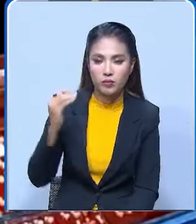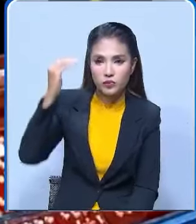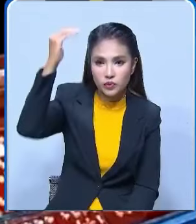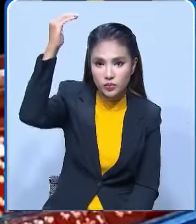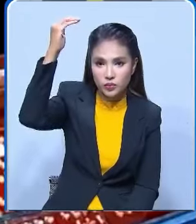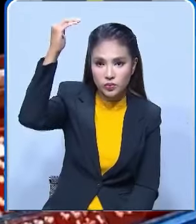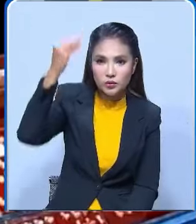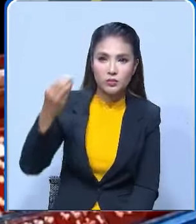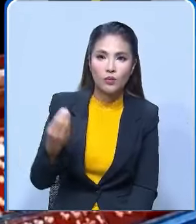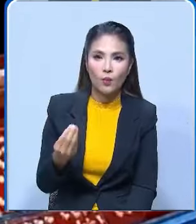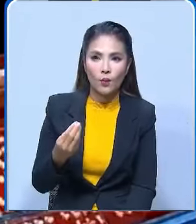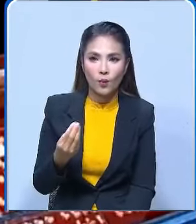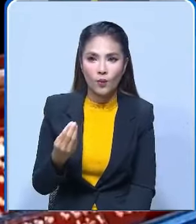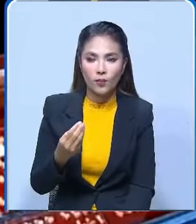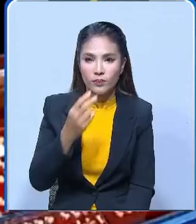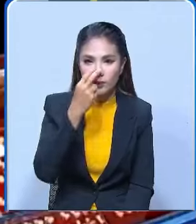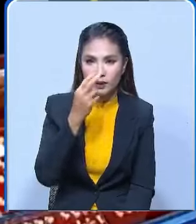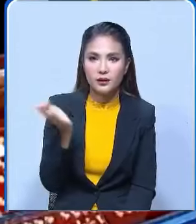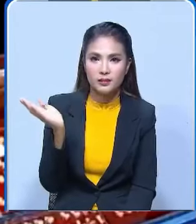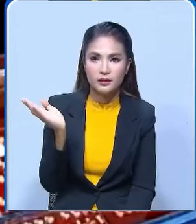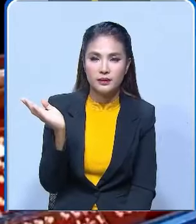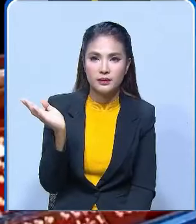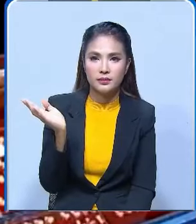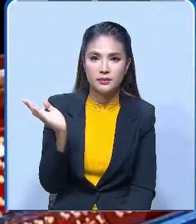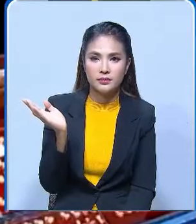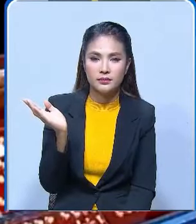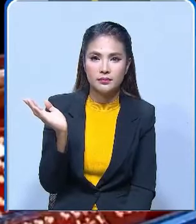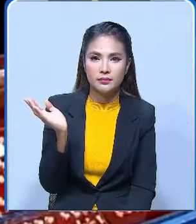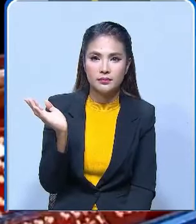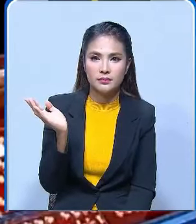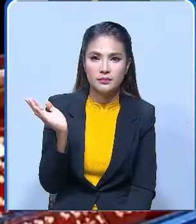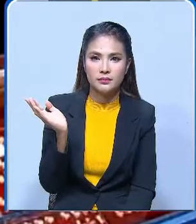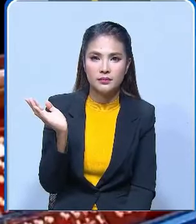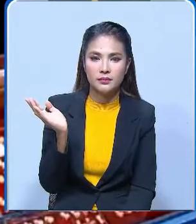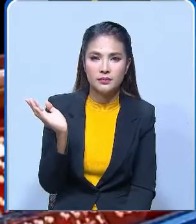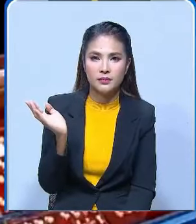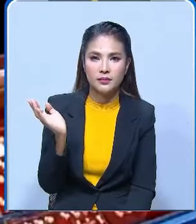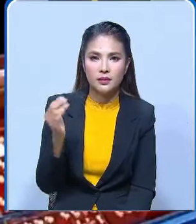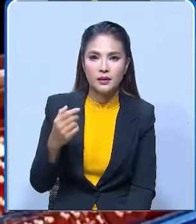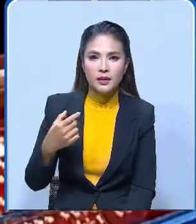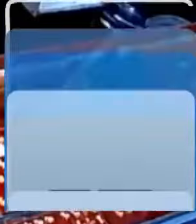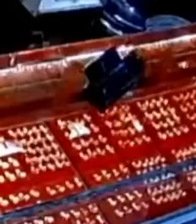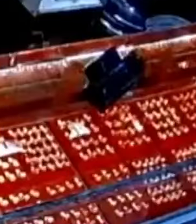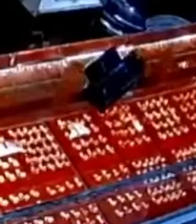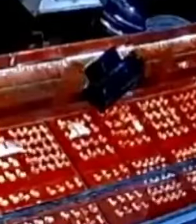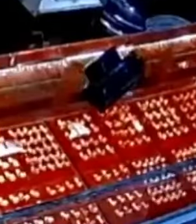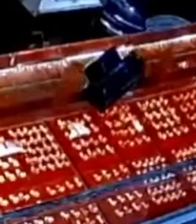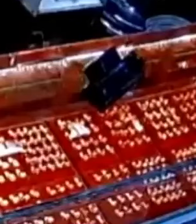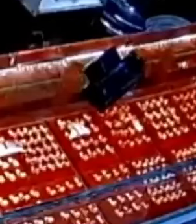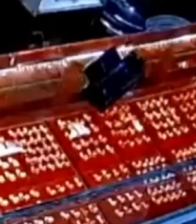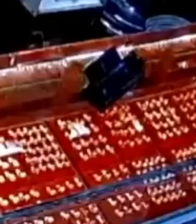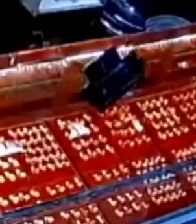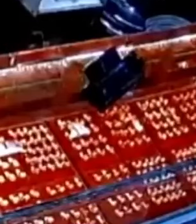นี่ผู้ก่อเหตุมาแล้วเห็นแล้วนี่โอ้โหใส่เสื้อแขนยาวสีดำนุ่งกางเกงลายพรางทหารสวมหมวกไอ้โม่งแบบลายพร